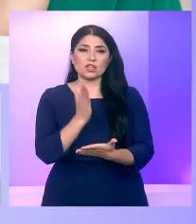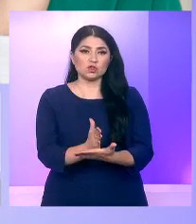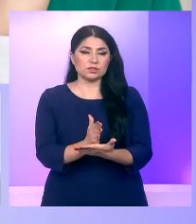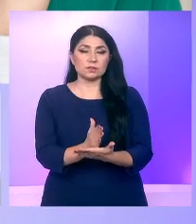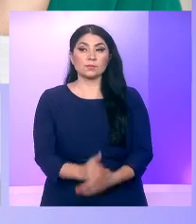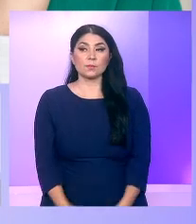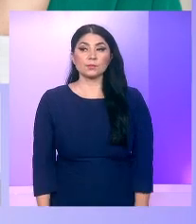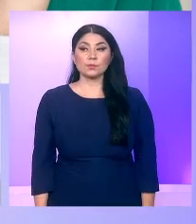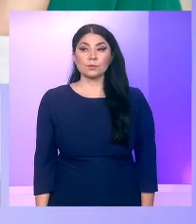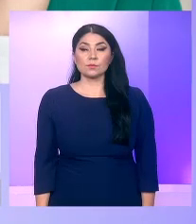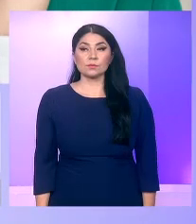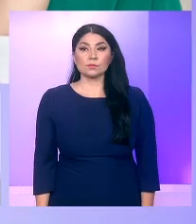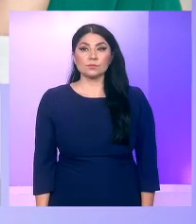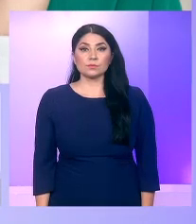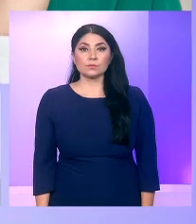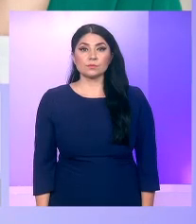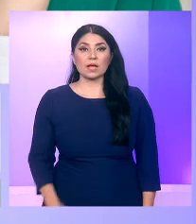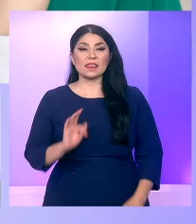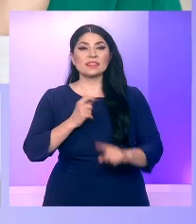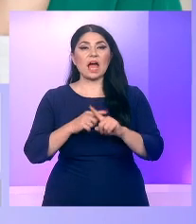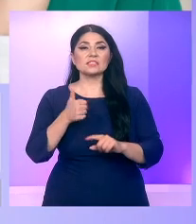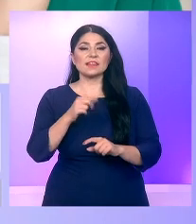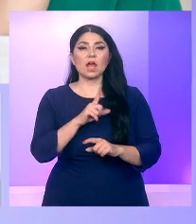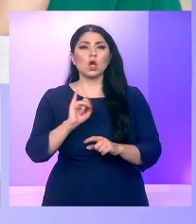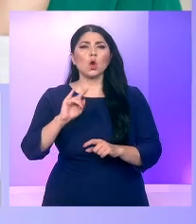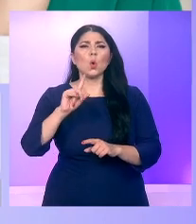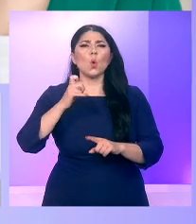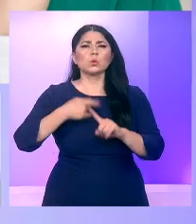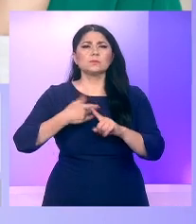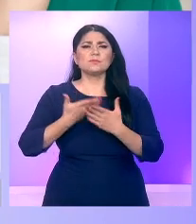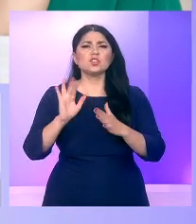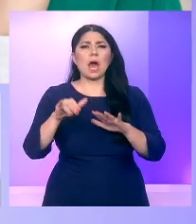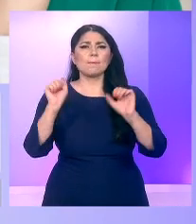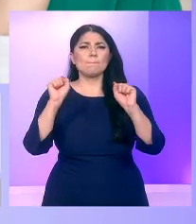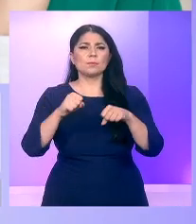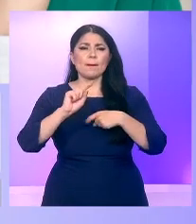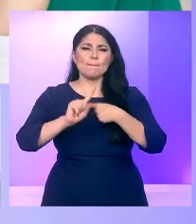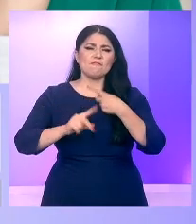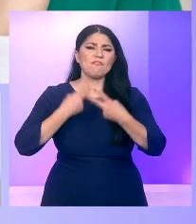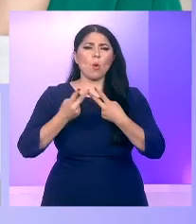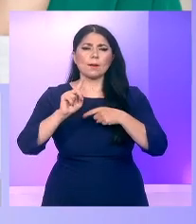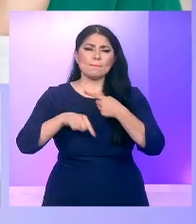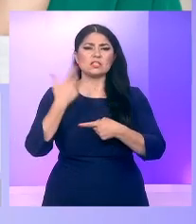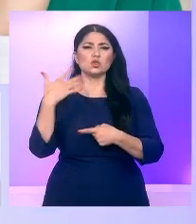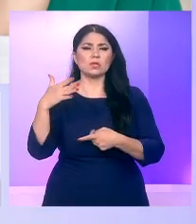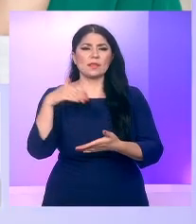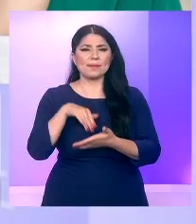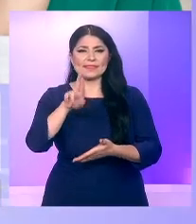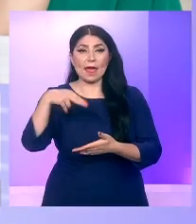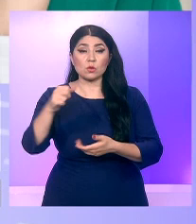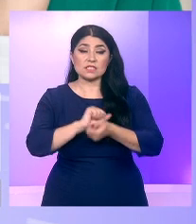decizie, cum ar fi acea taxă de lux pe proprietățile care sunt peste 500.000 de euro